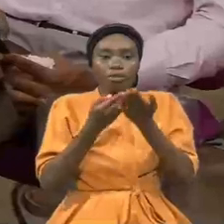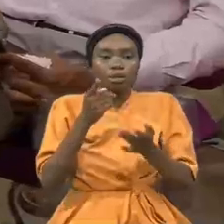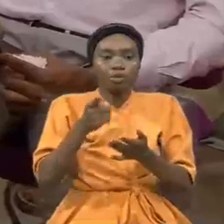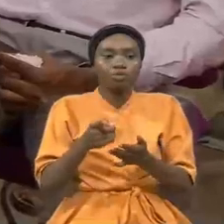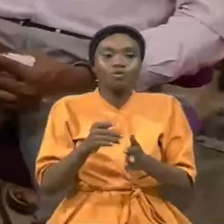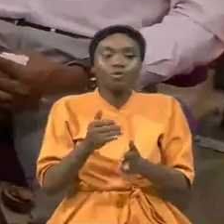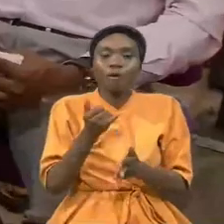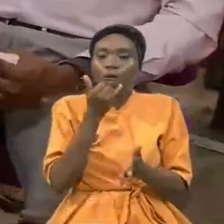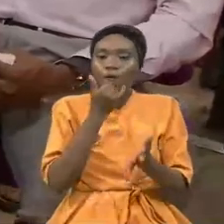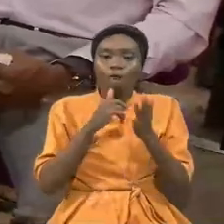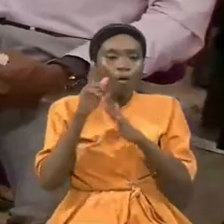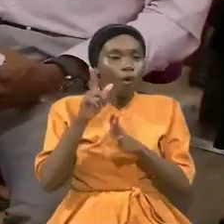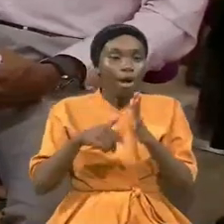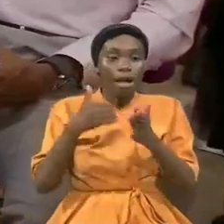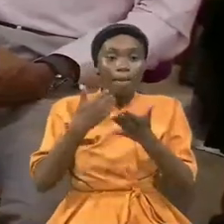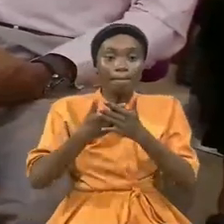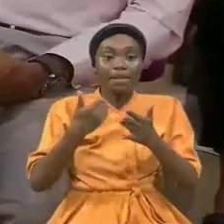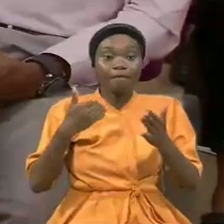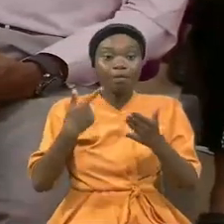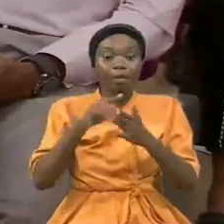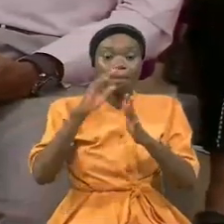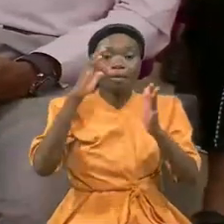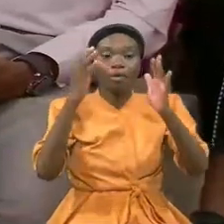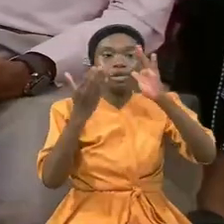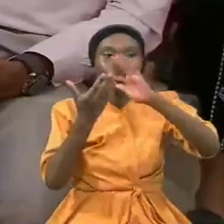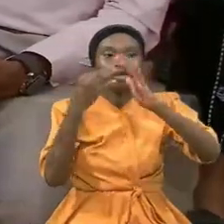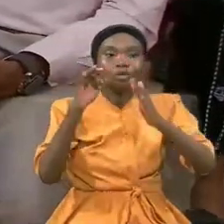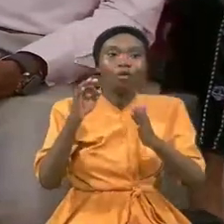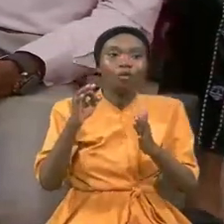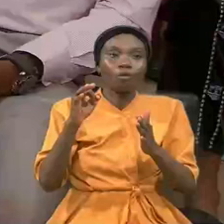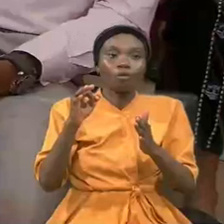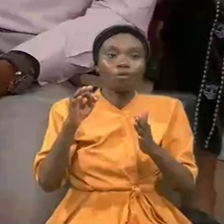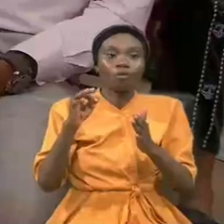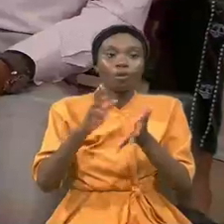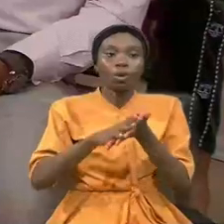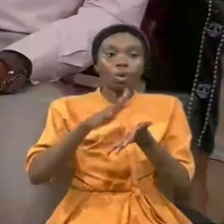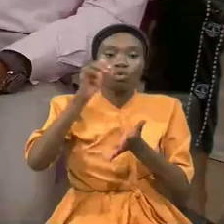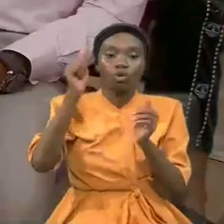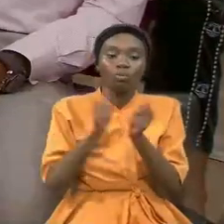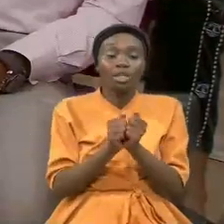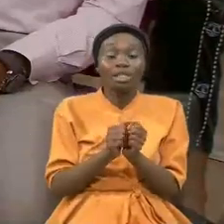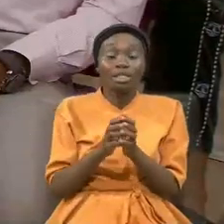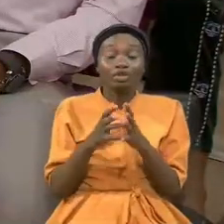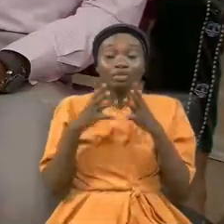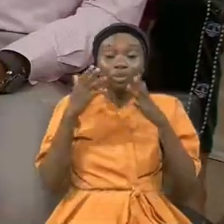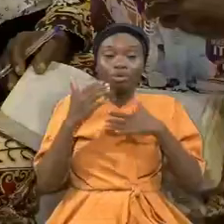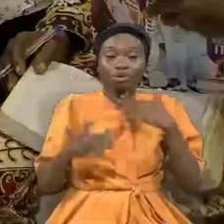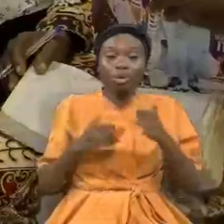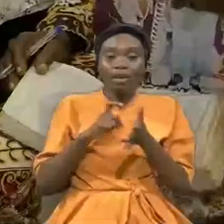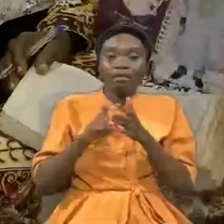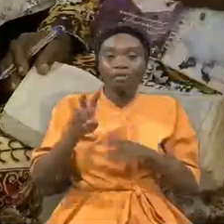et vous faire paraître devant sa gloire irrépréhensible et dans l'allégresse.